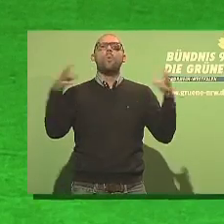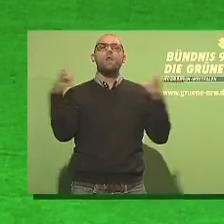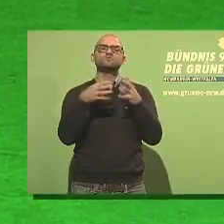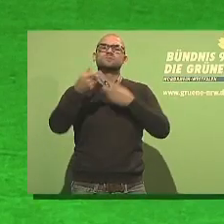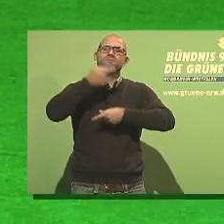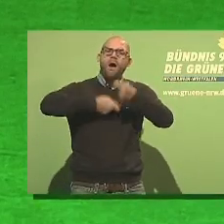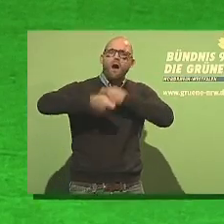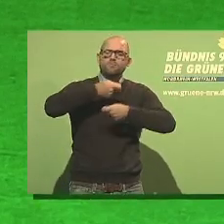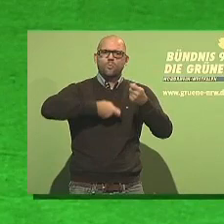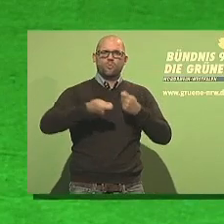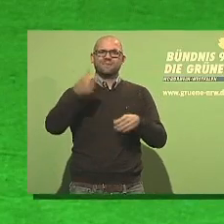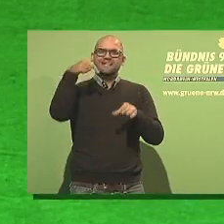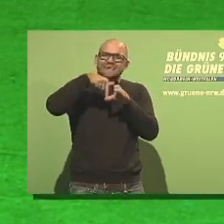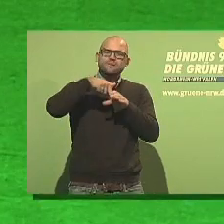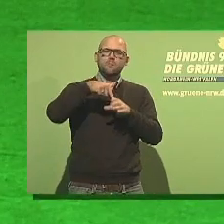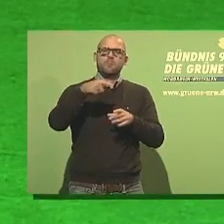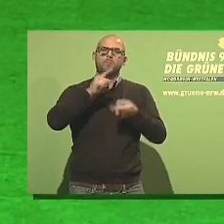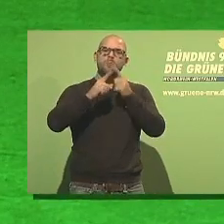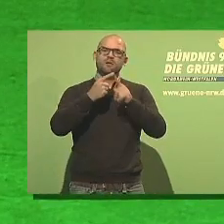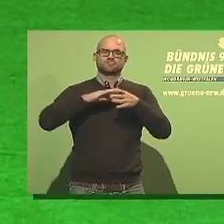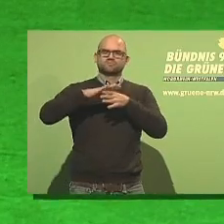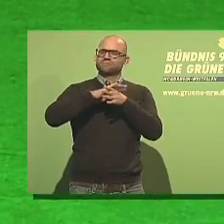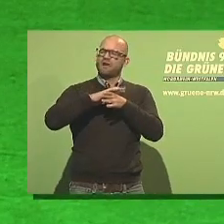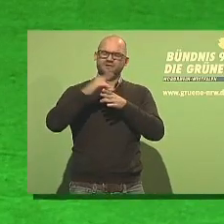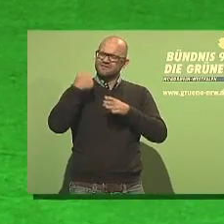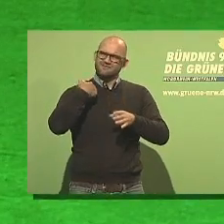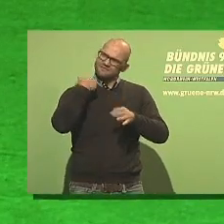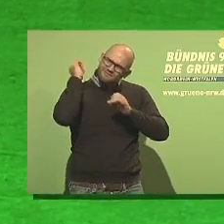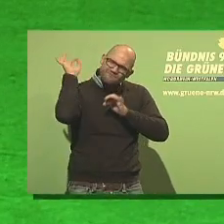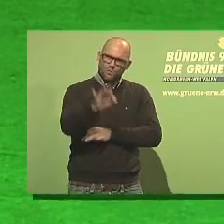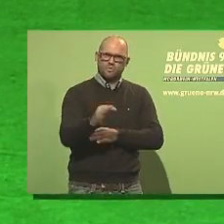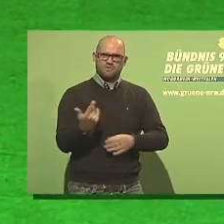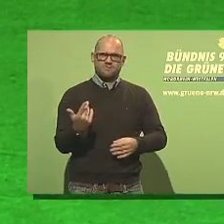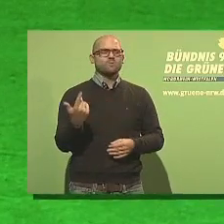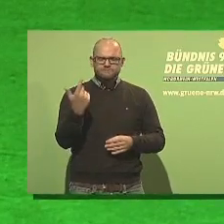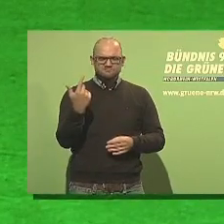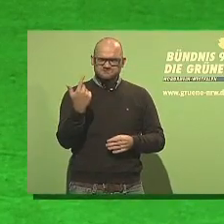im innenpolitischen Bereich stark gemacht und sie wird kommen. Und die